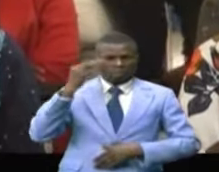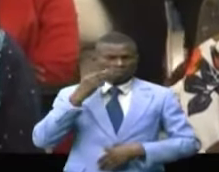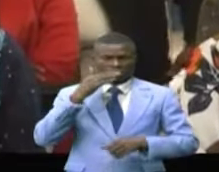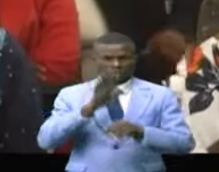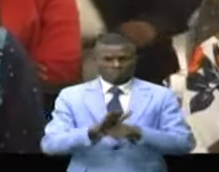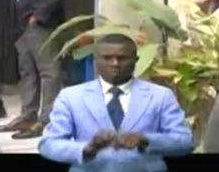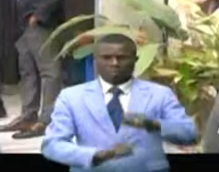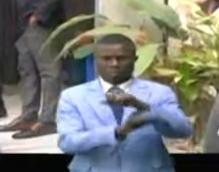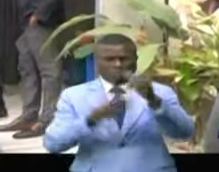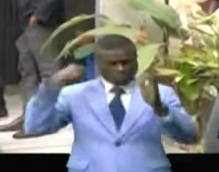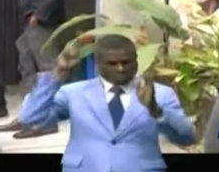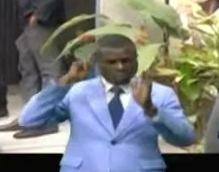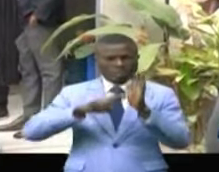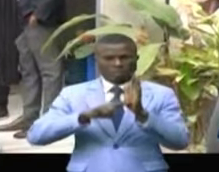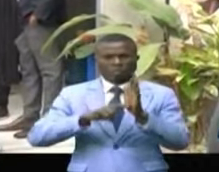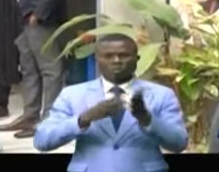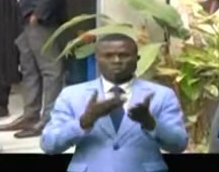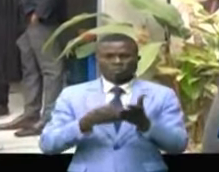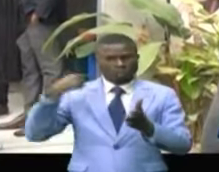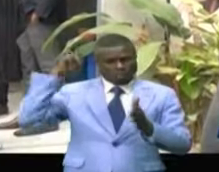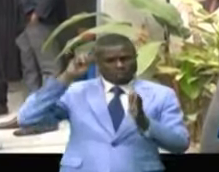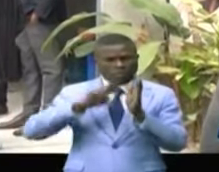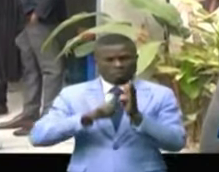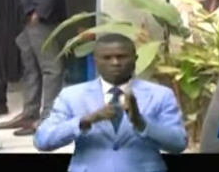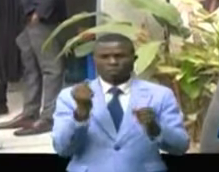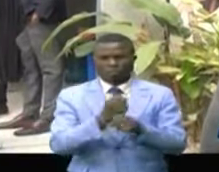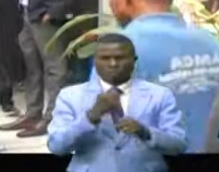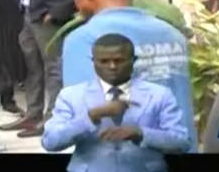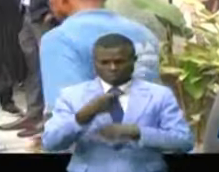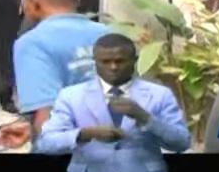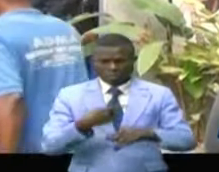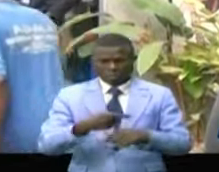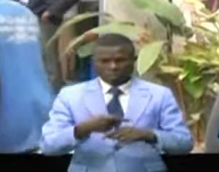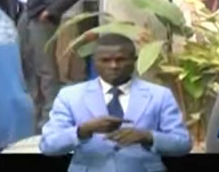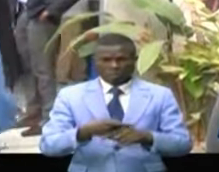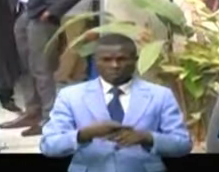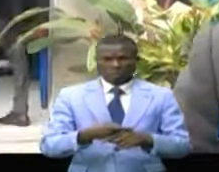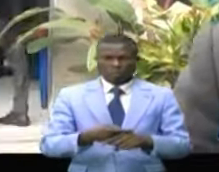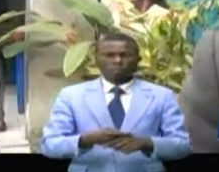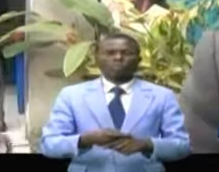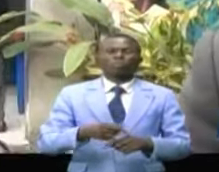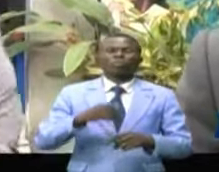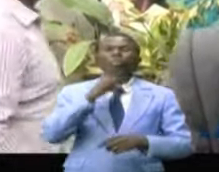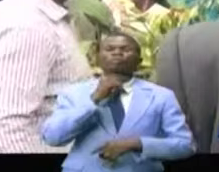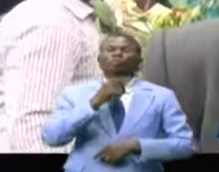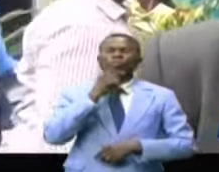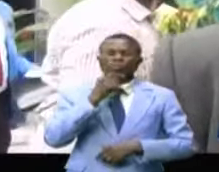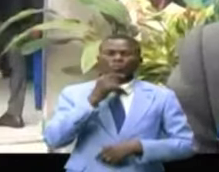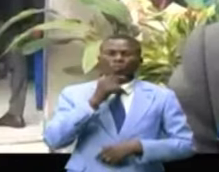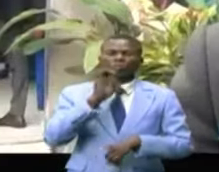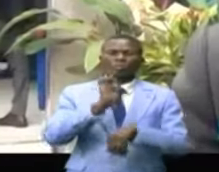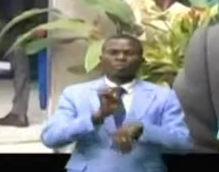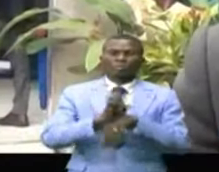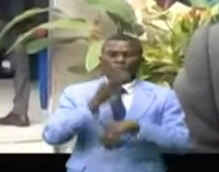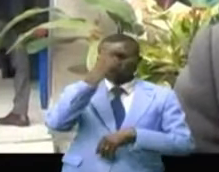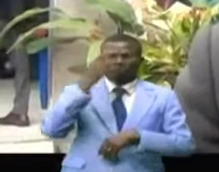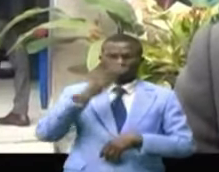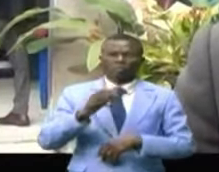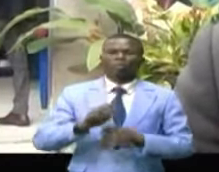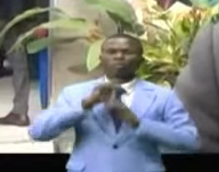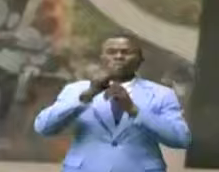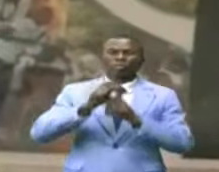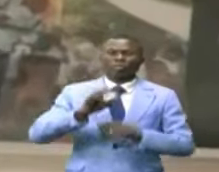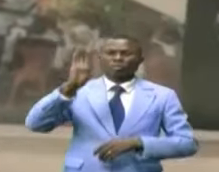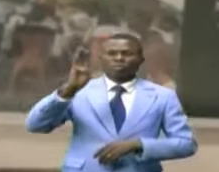du gouvernement. Au cours de ces travaux organisés par le père de Don Bosco, ont permis à ce que nous puissions voir comment